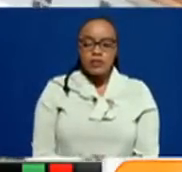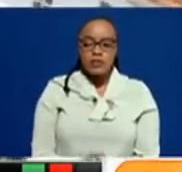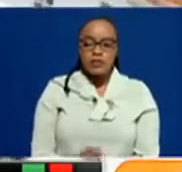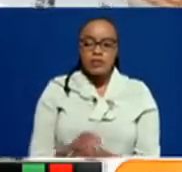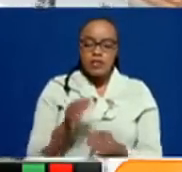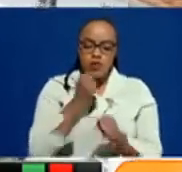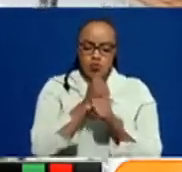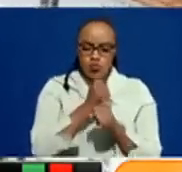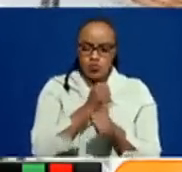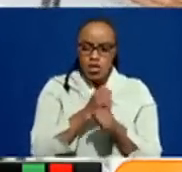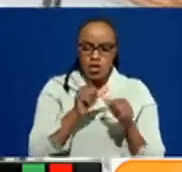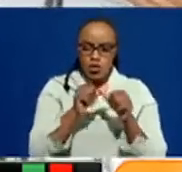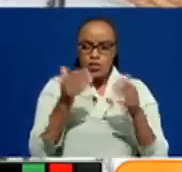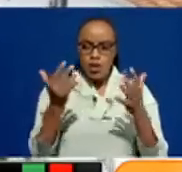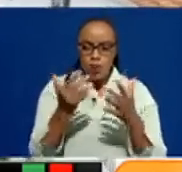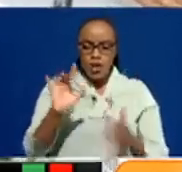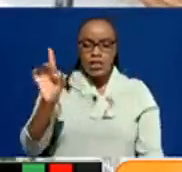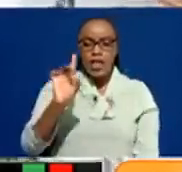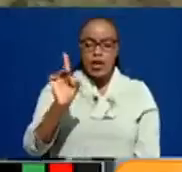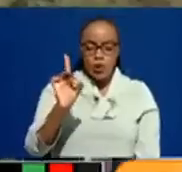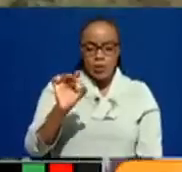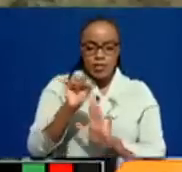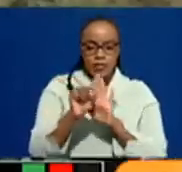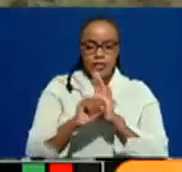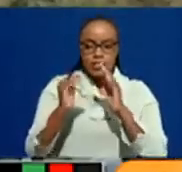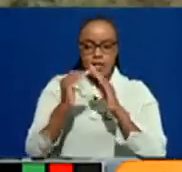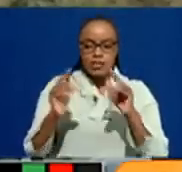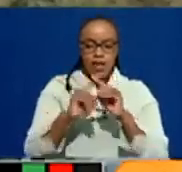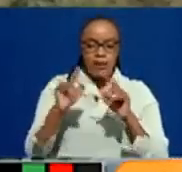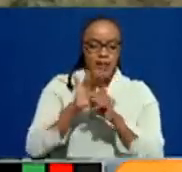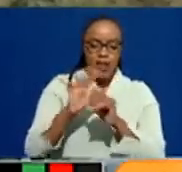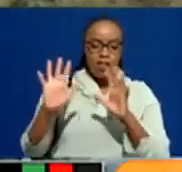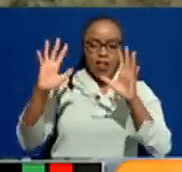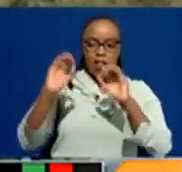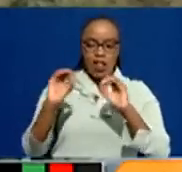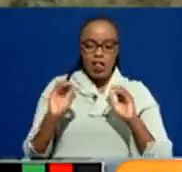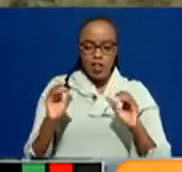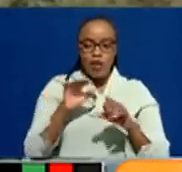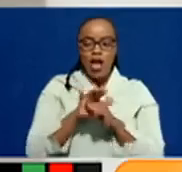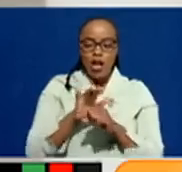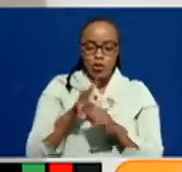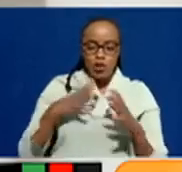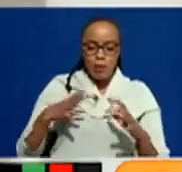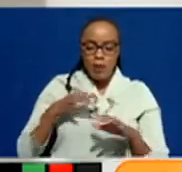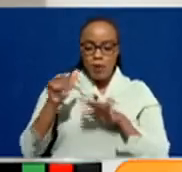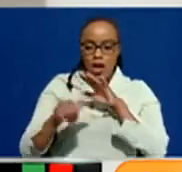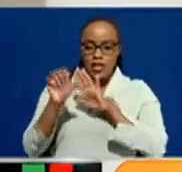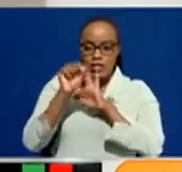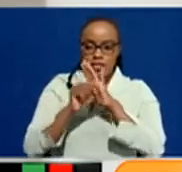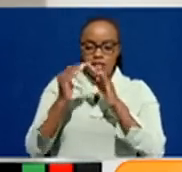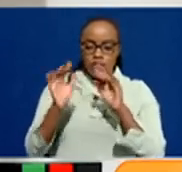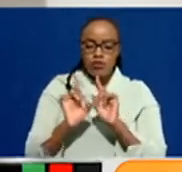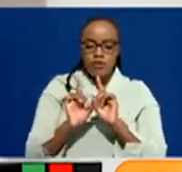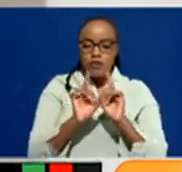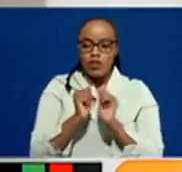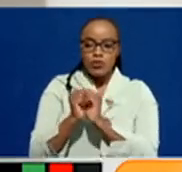Pilka pilka zikasheheni katika ikulu ya Nairobi, japo sio kwa kishindo, huku wapambe wengi wa rais walizoeleka kuwa naye